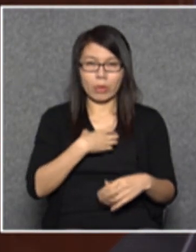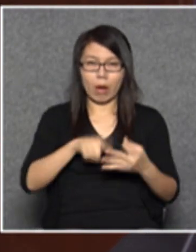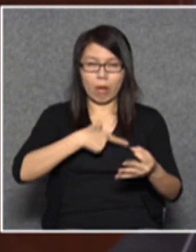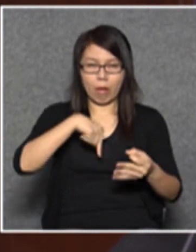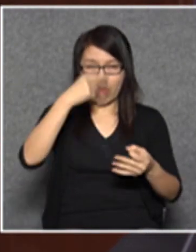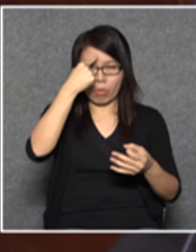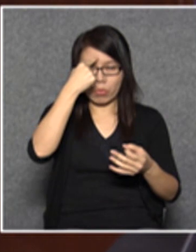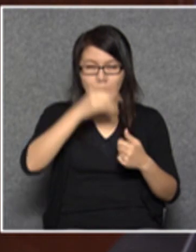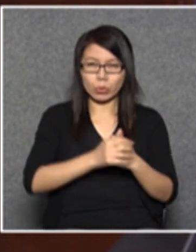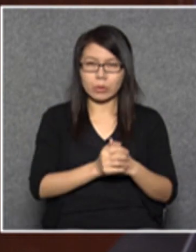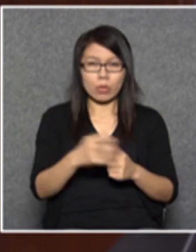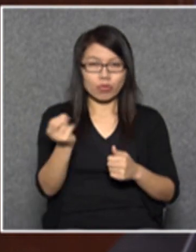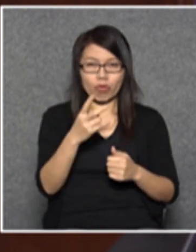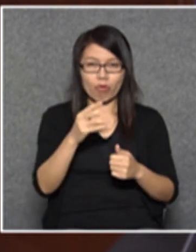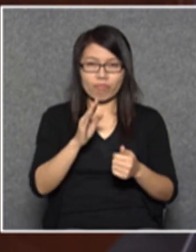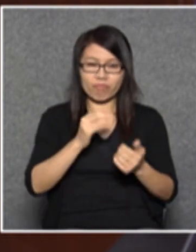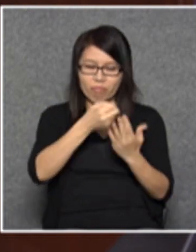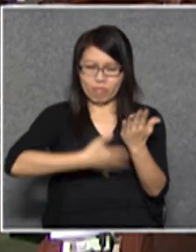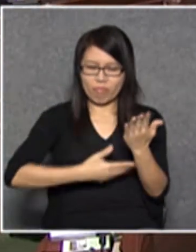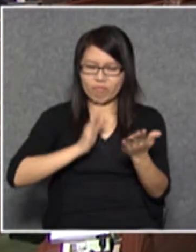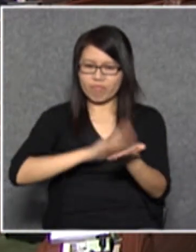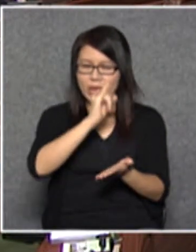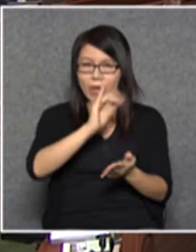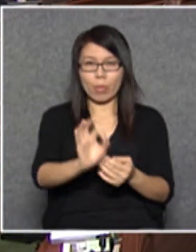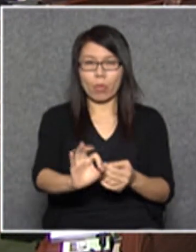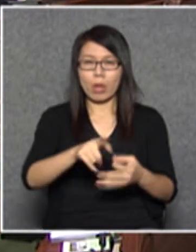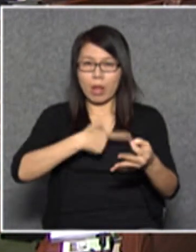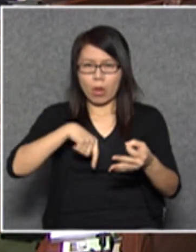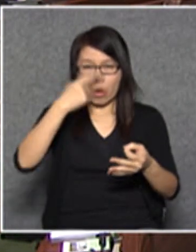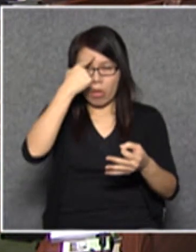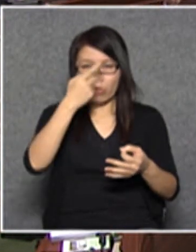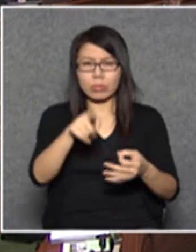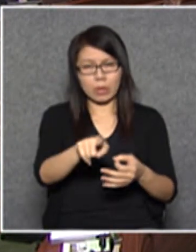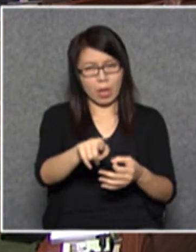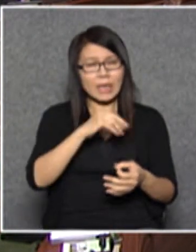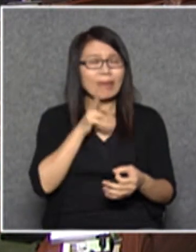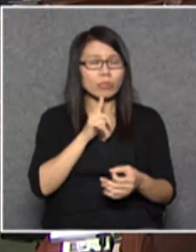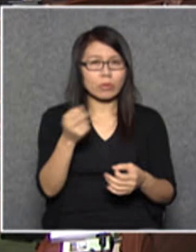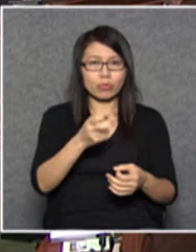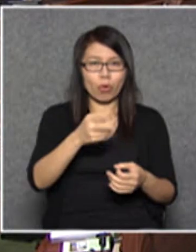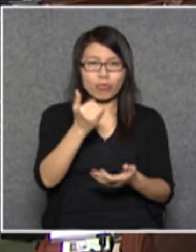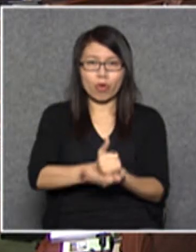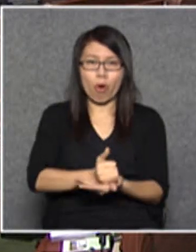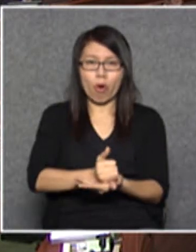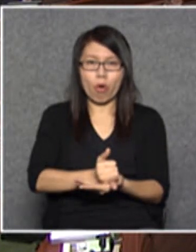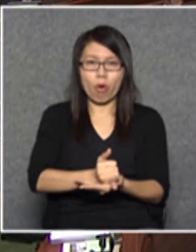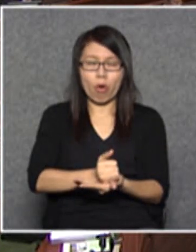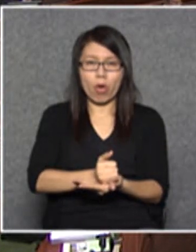咧係再違反議事規則。梁國雄議員，如果你再坐喺你個位裏